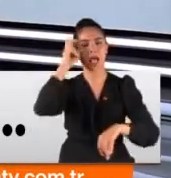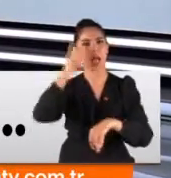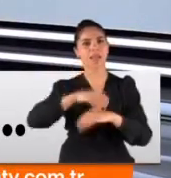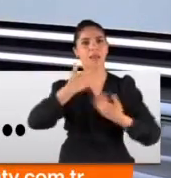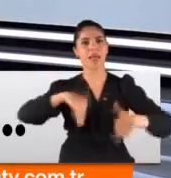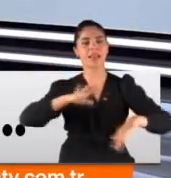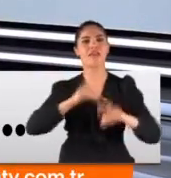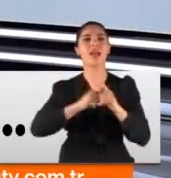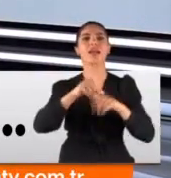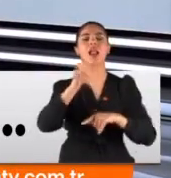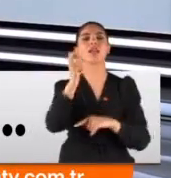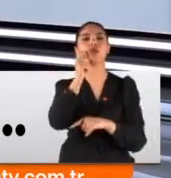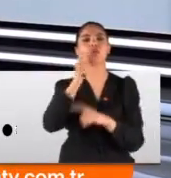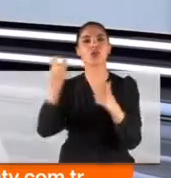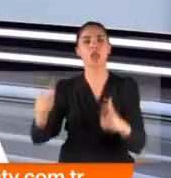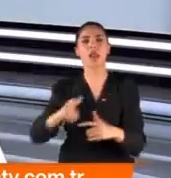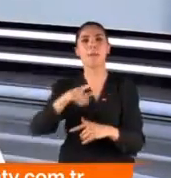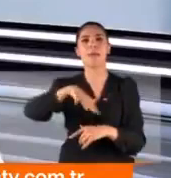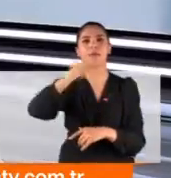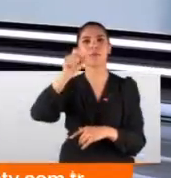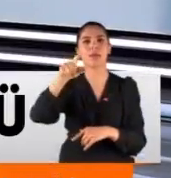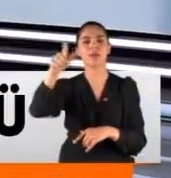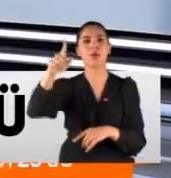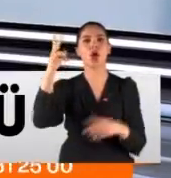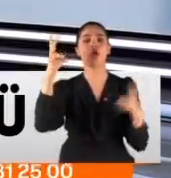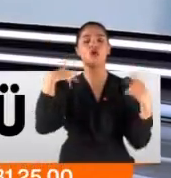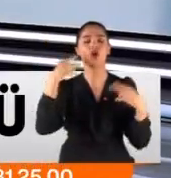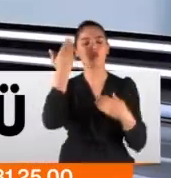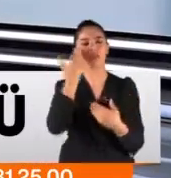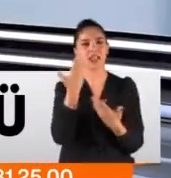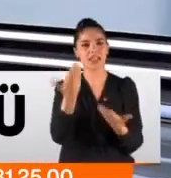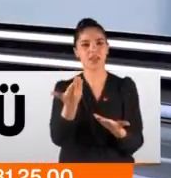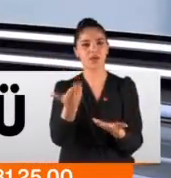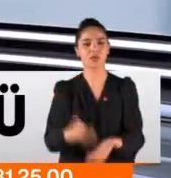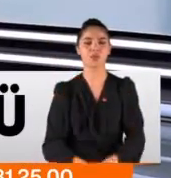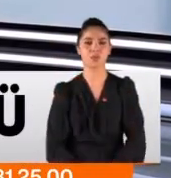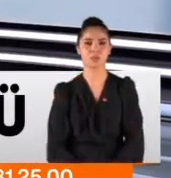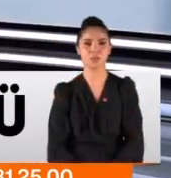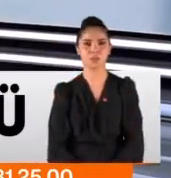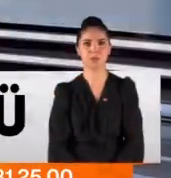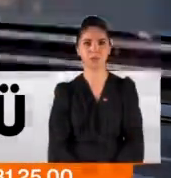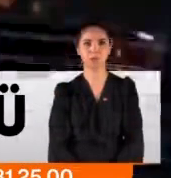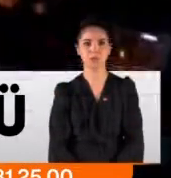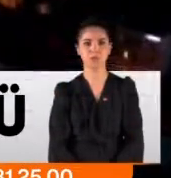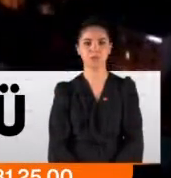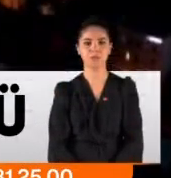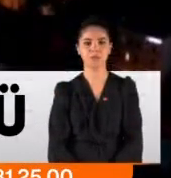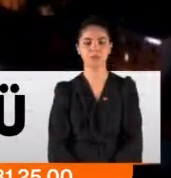var. Galata'da ve Sultanahmet Meydanı'nda özel bir ışıklı koreografi gösterisini izliyorsunuz. Ekranınıza gelecek şimdi.